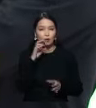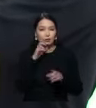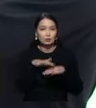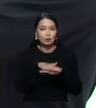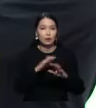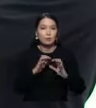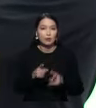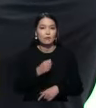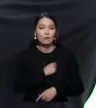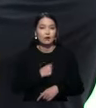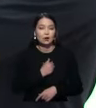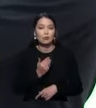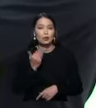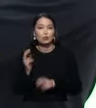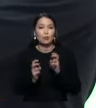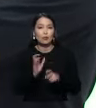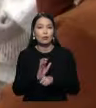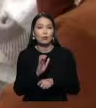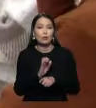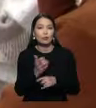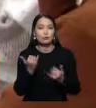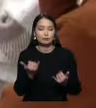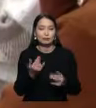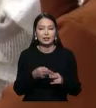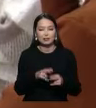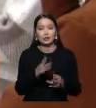стороны производителей, говорит спикер, ожидаемое явление.